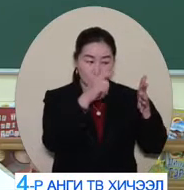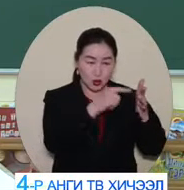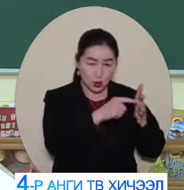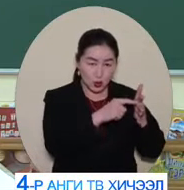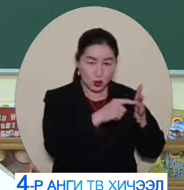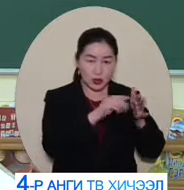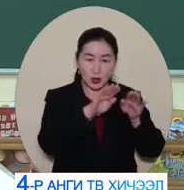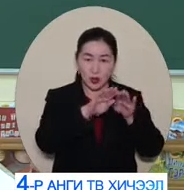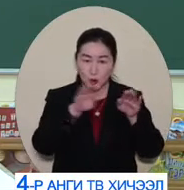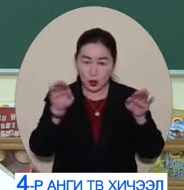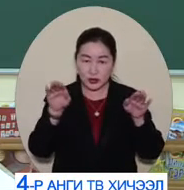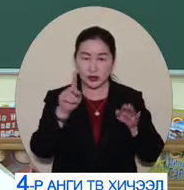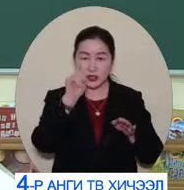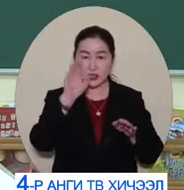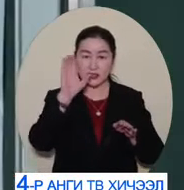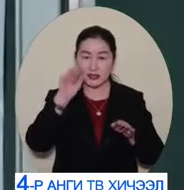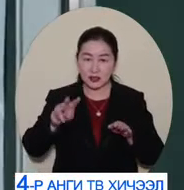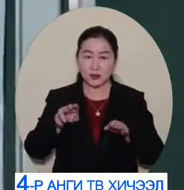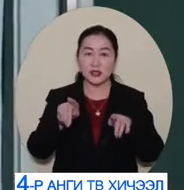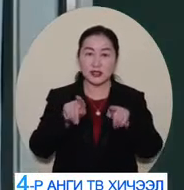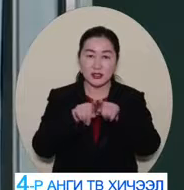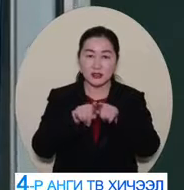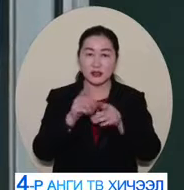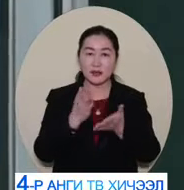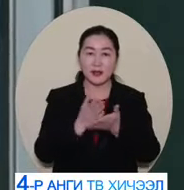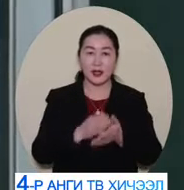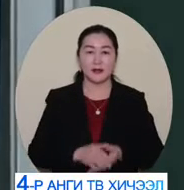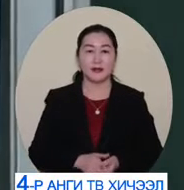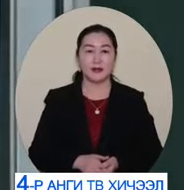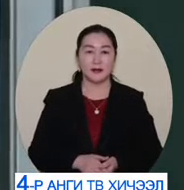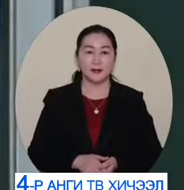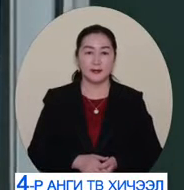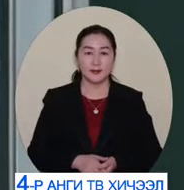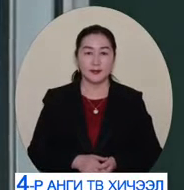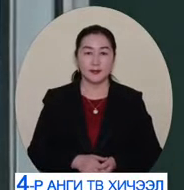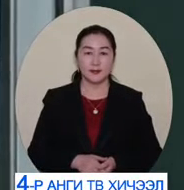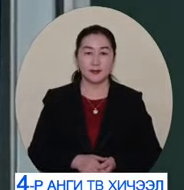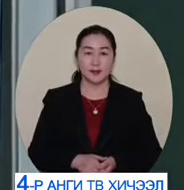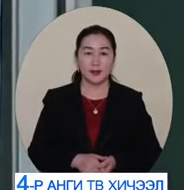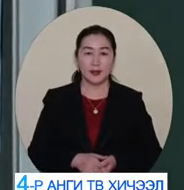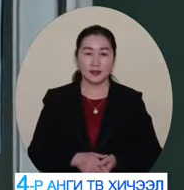нэг нүднийх нь урт нь 1 см байхаар.